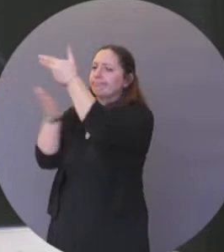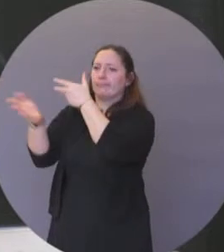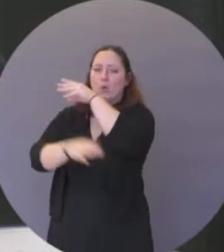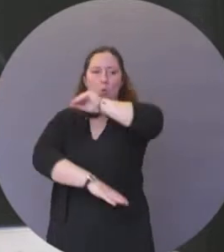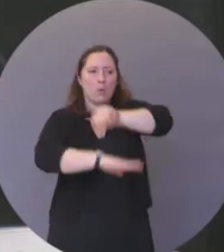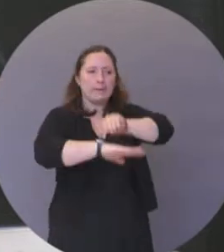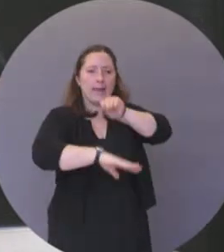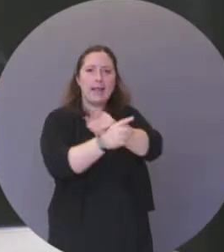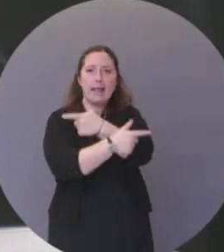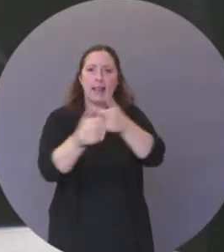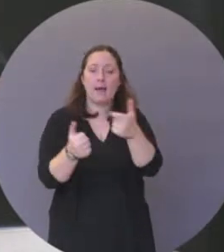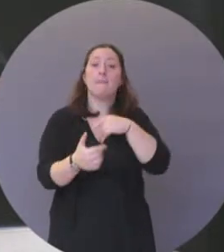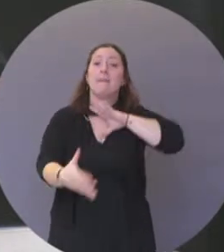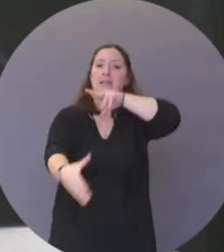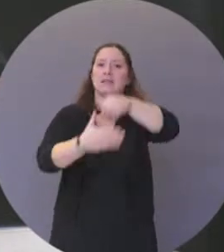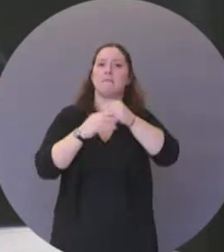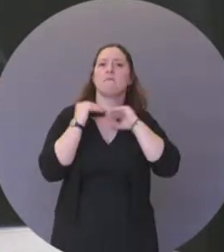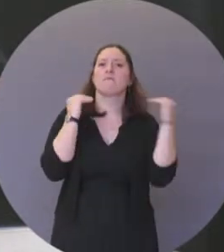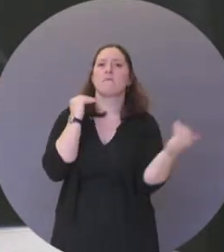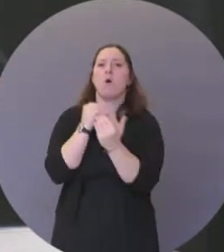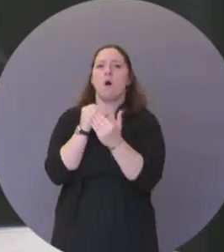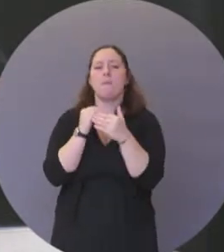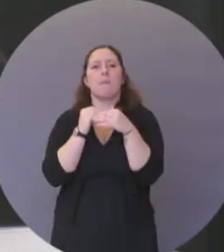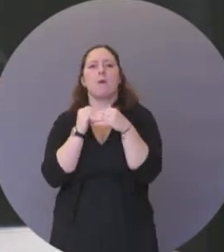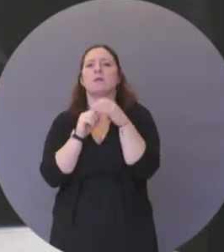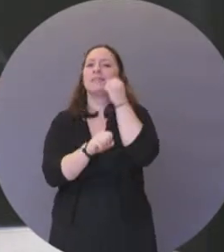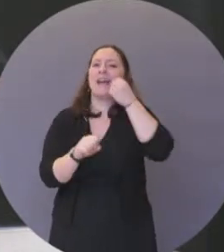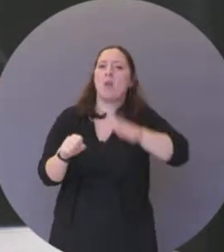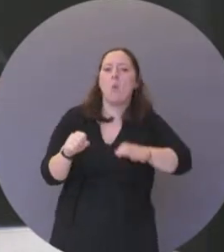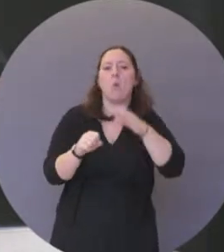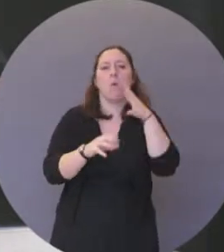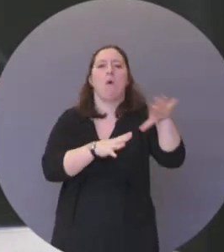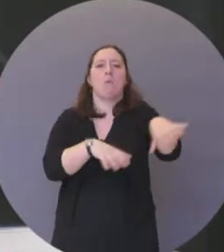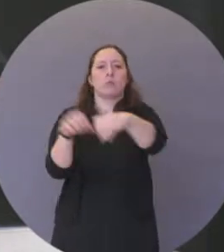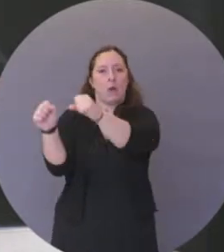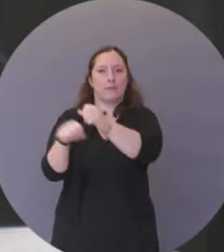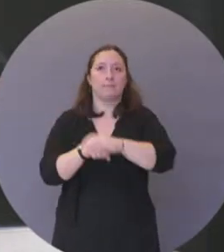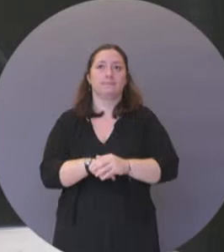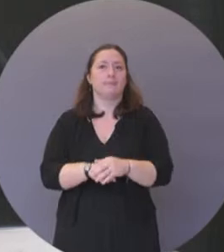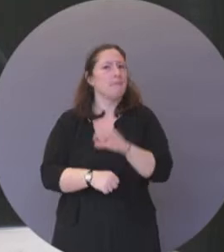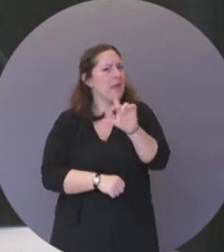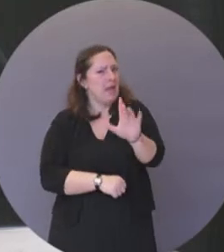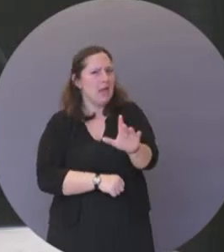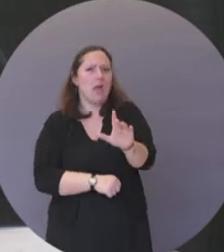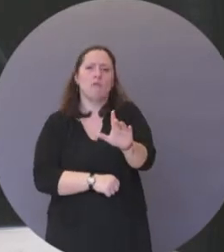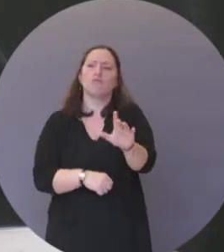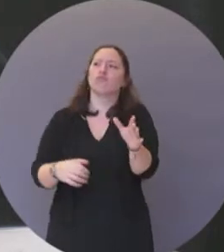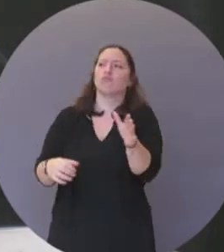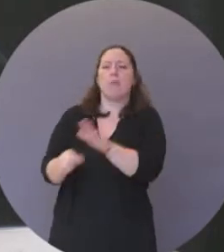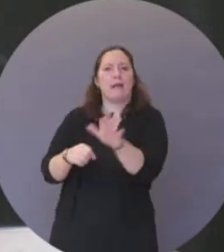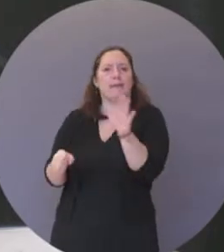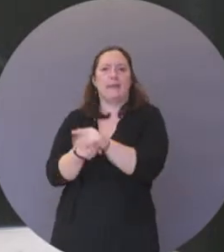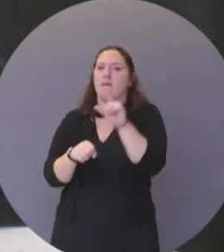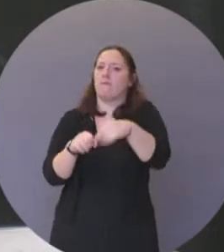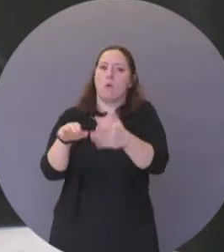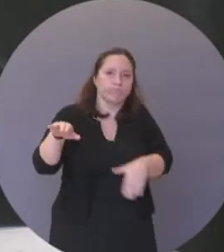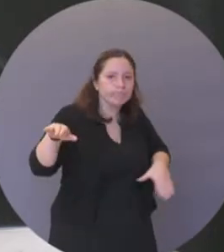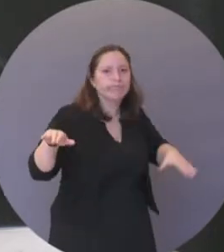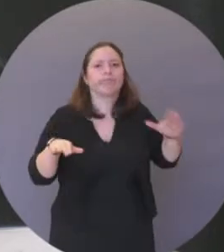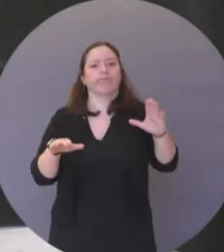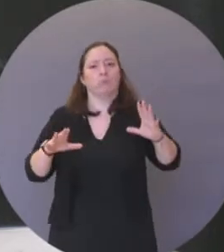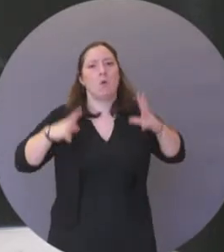des salons et des forums de l'emploi nous devons aller encore plus loin c'est évident vous avez rappelé l'objectif et la création